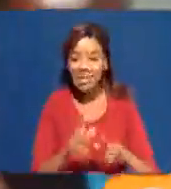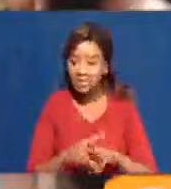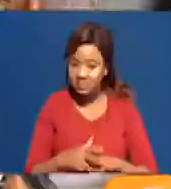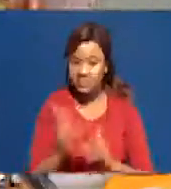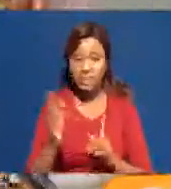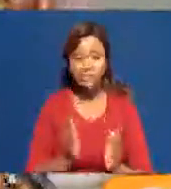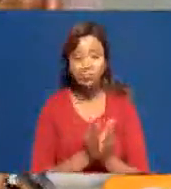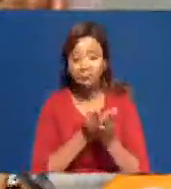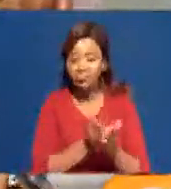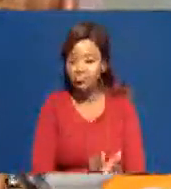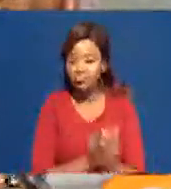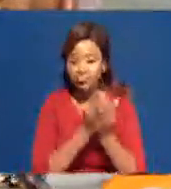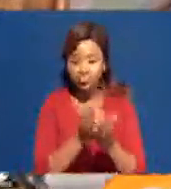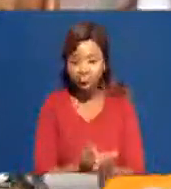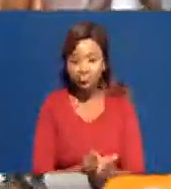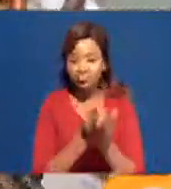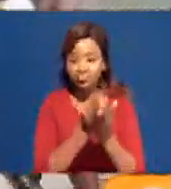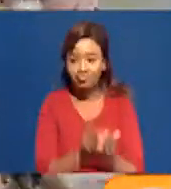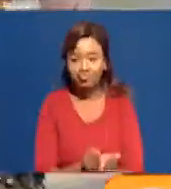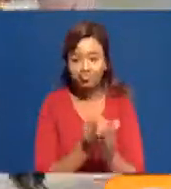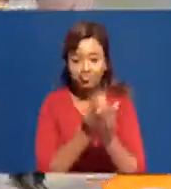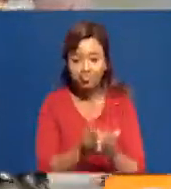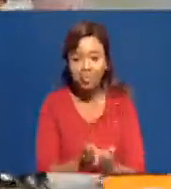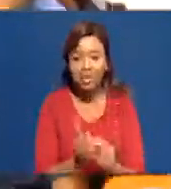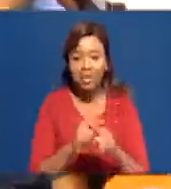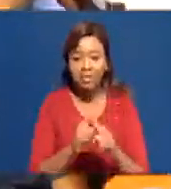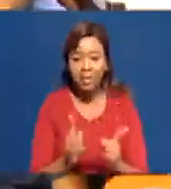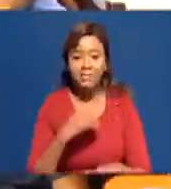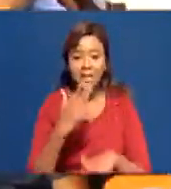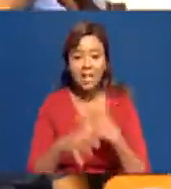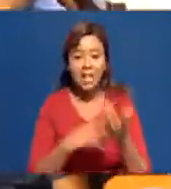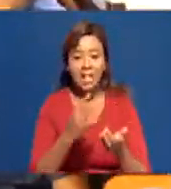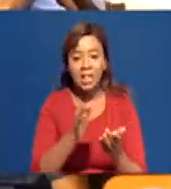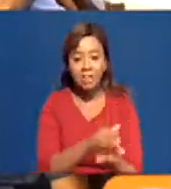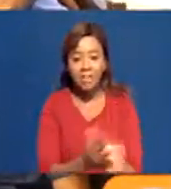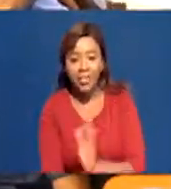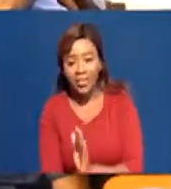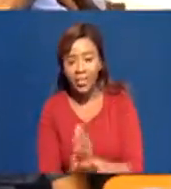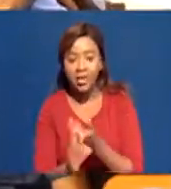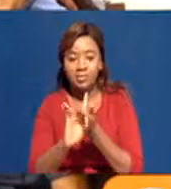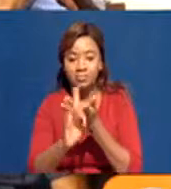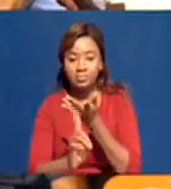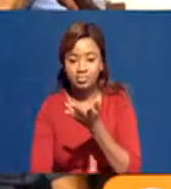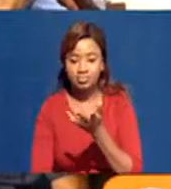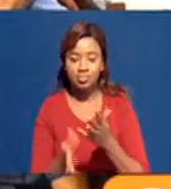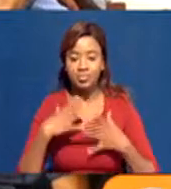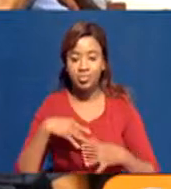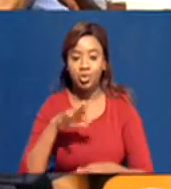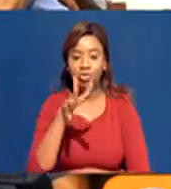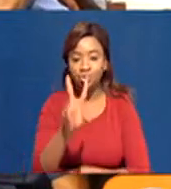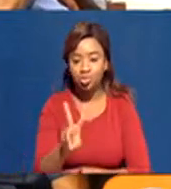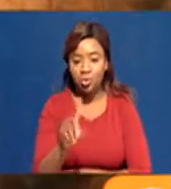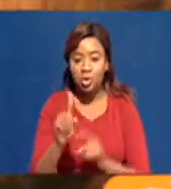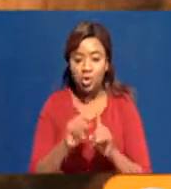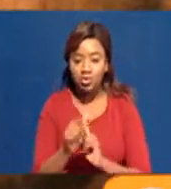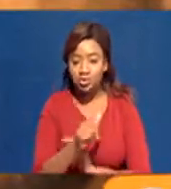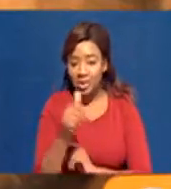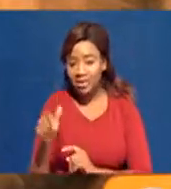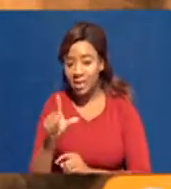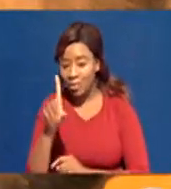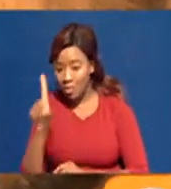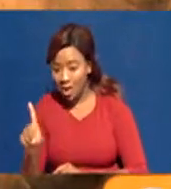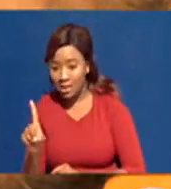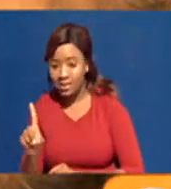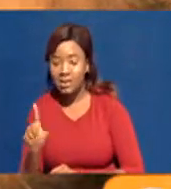safari. Ila baada ya dakika chache, boti ilizama na kusababisha maafa ya watu wawili, huku mmoja akiwa katika hali